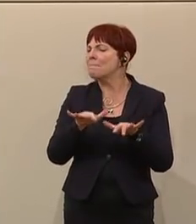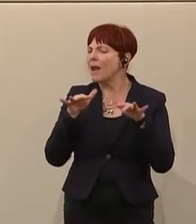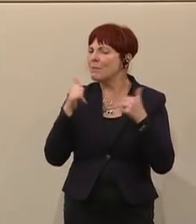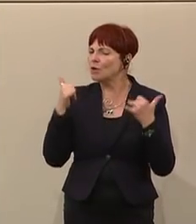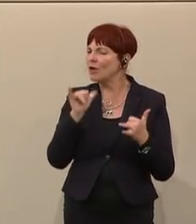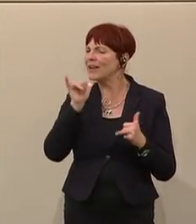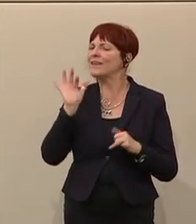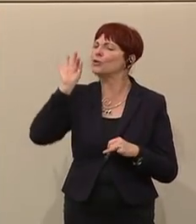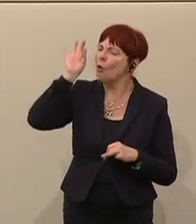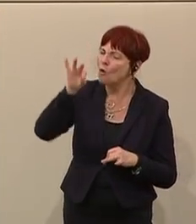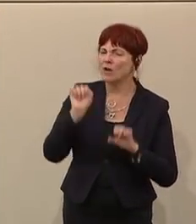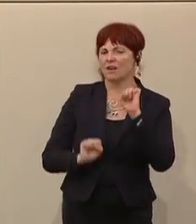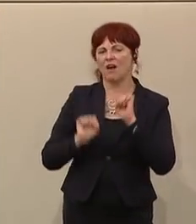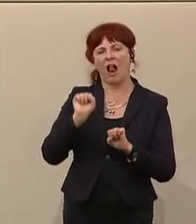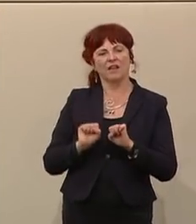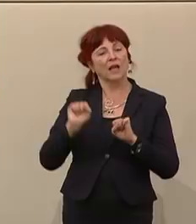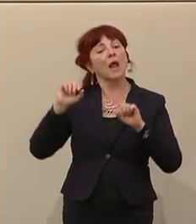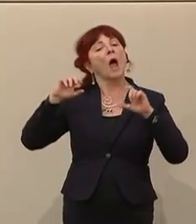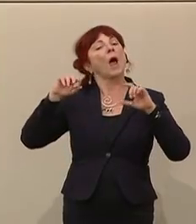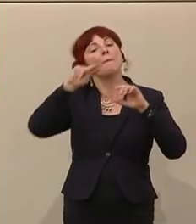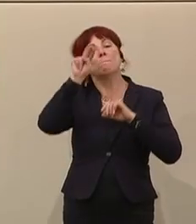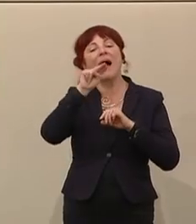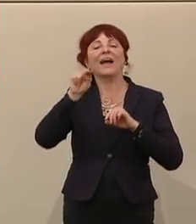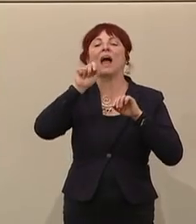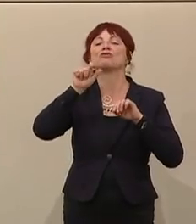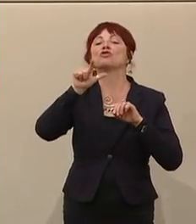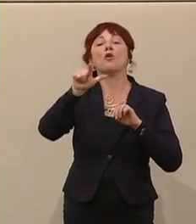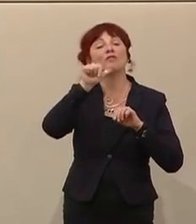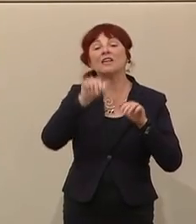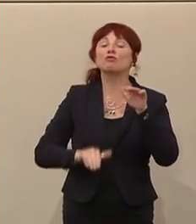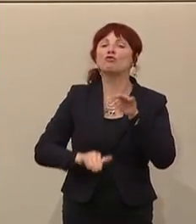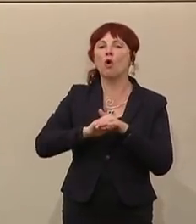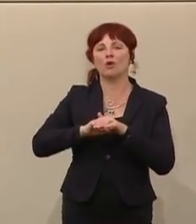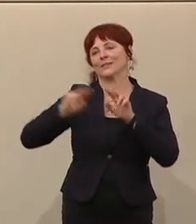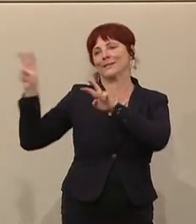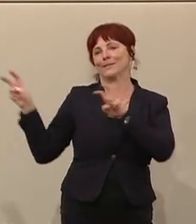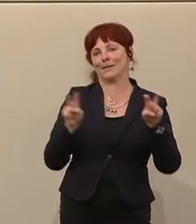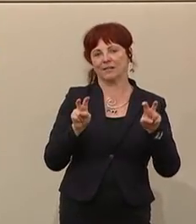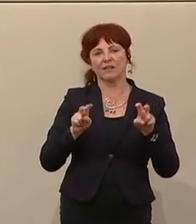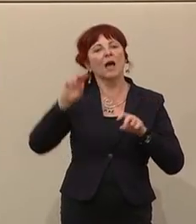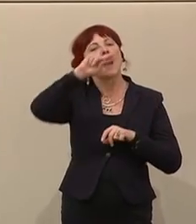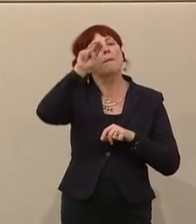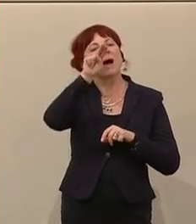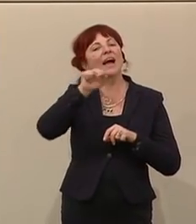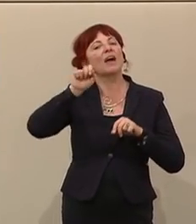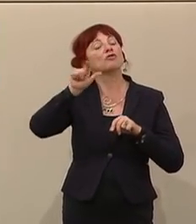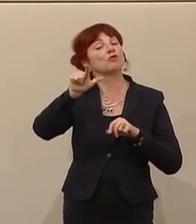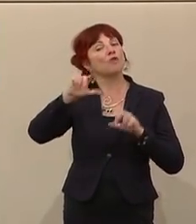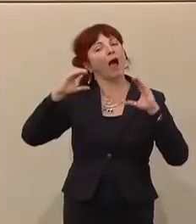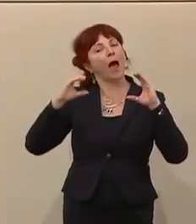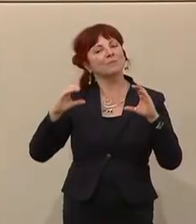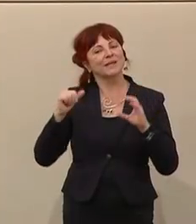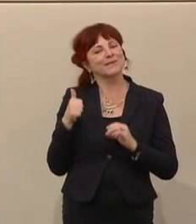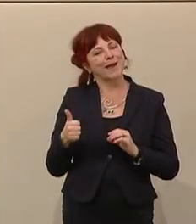und in offensichtlich manipulativer Absicht hier zu zitieren. Der Paragraph 112 Absatz 1